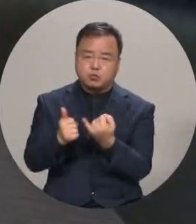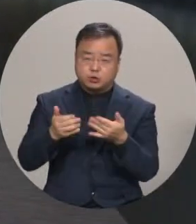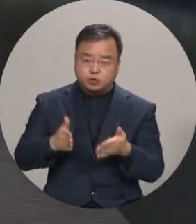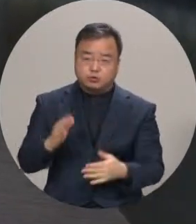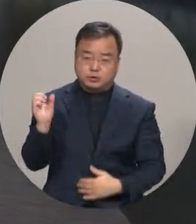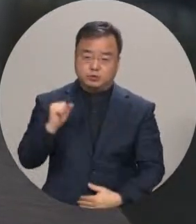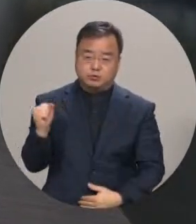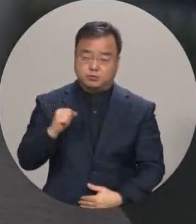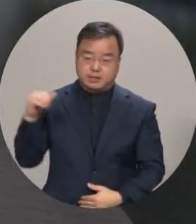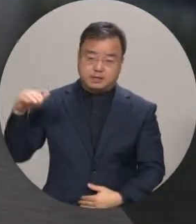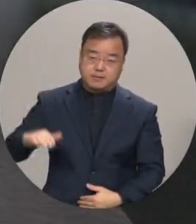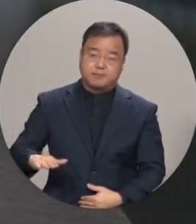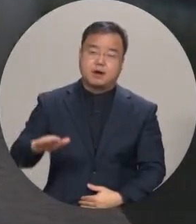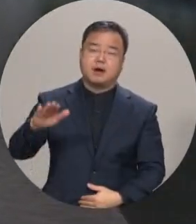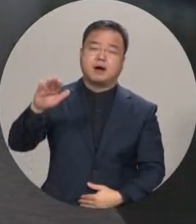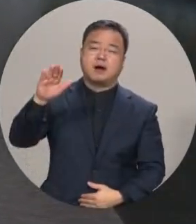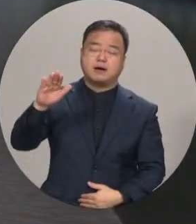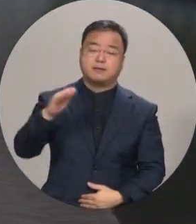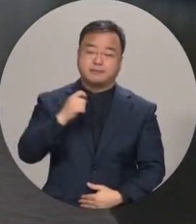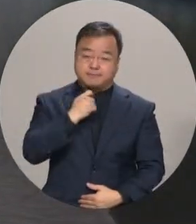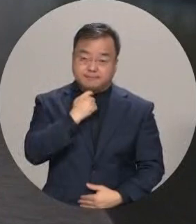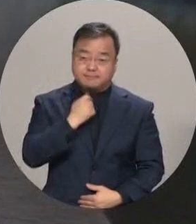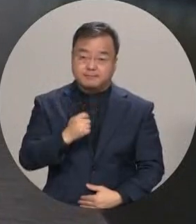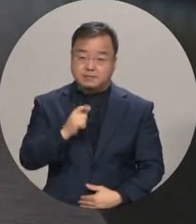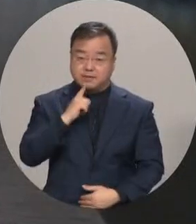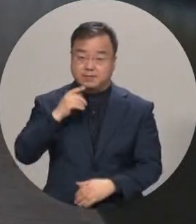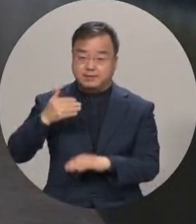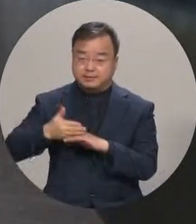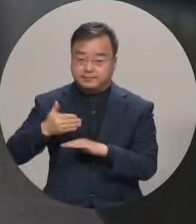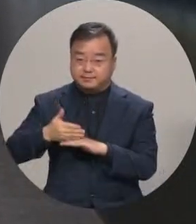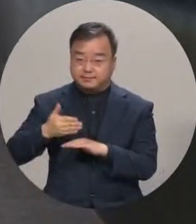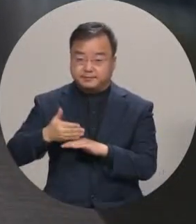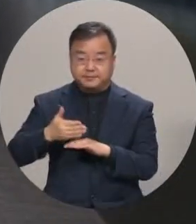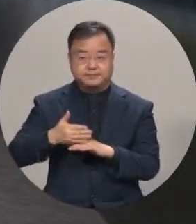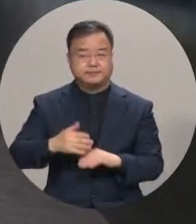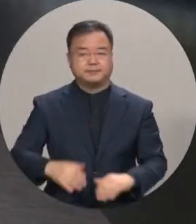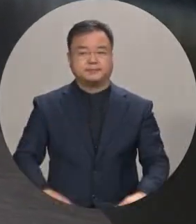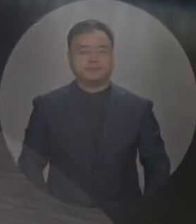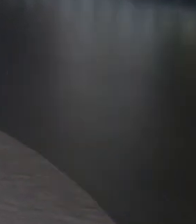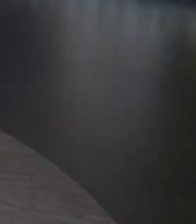현실이 되길 바라겠습니다 위원님 오늘 말씀 잘 들었습니다 예 감사합니다